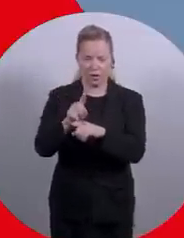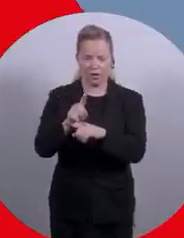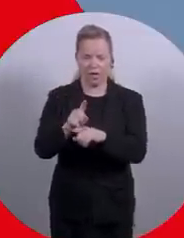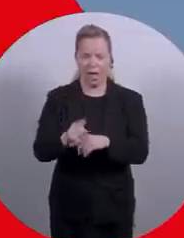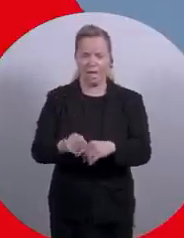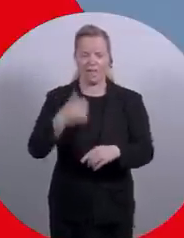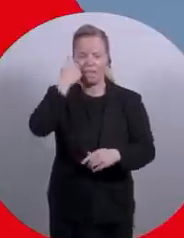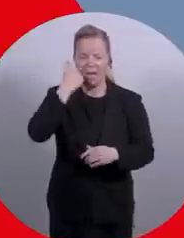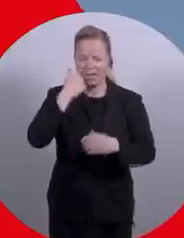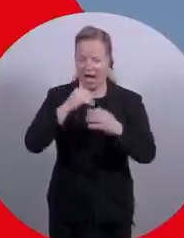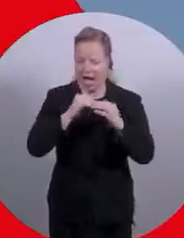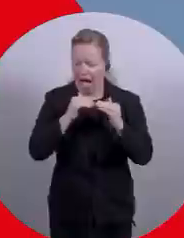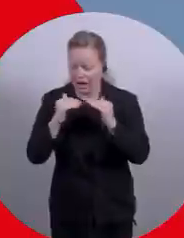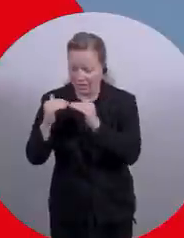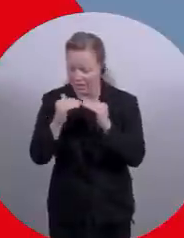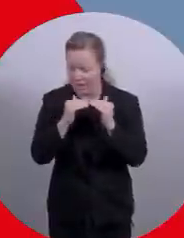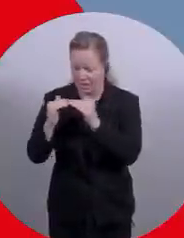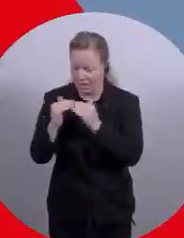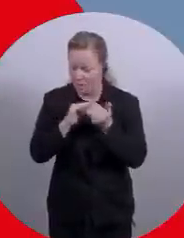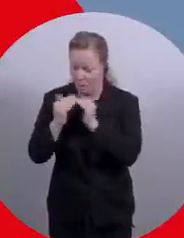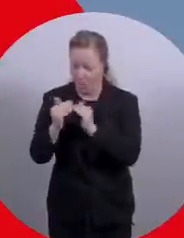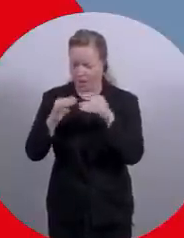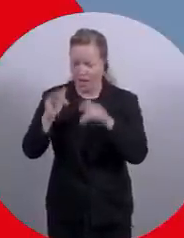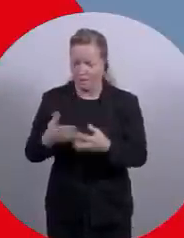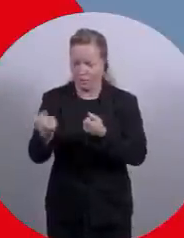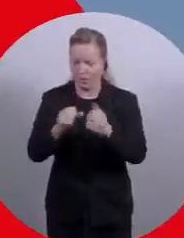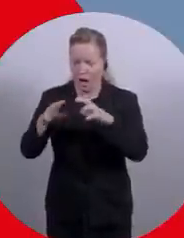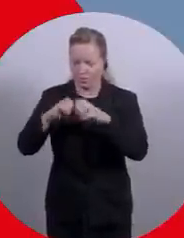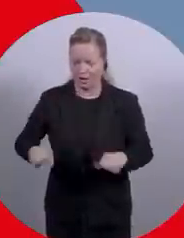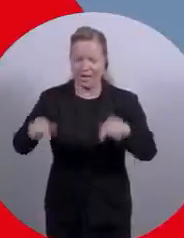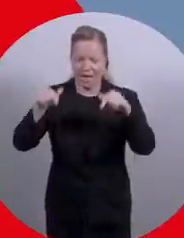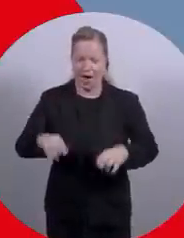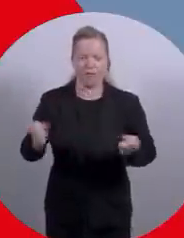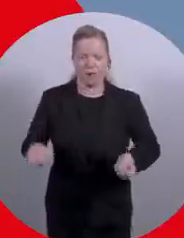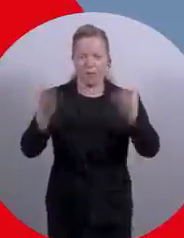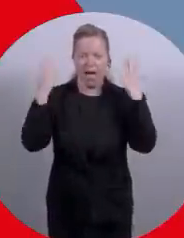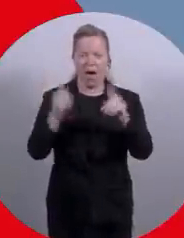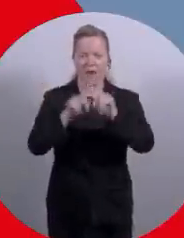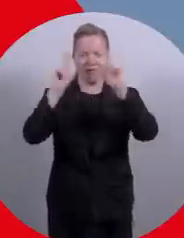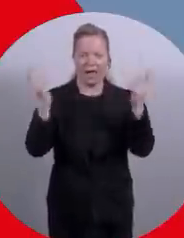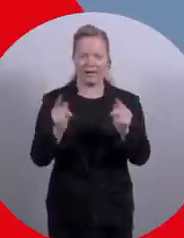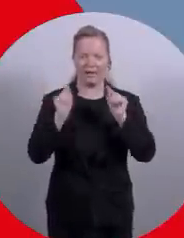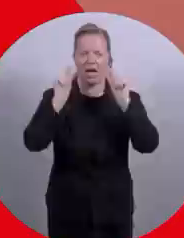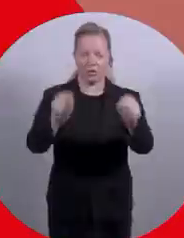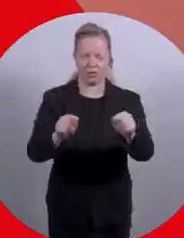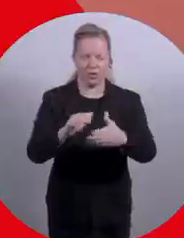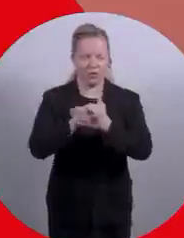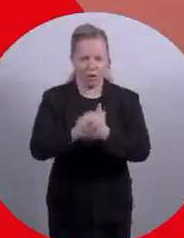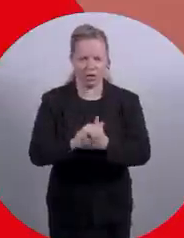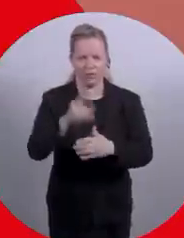achsenpolitik ausmachen ist vorbei hier drinnen und auch in der Welt da draußen Freundschaft liebe Genossinnen